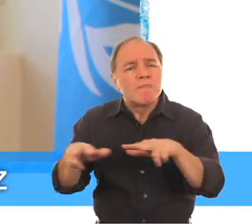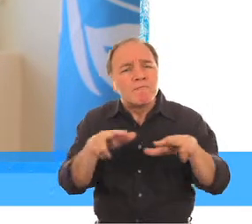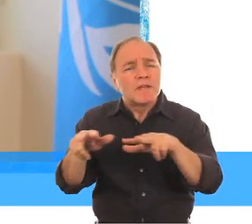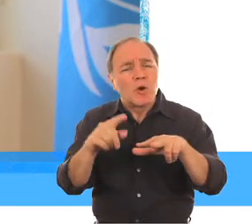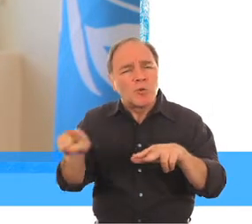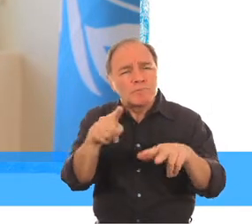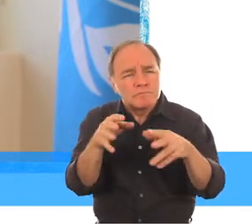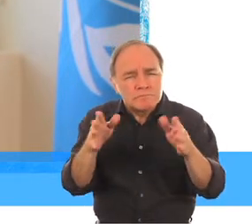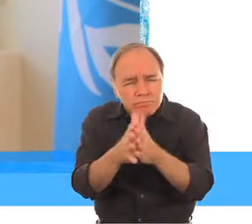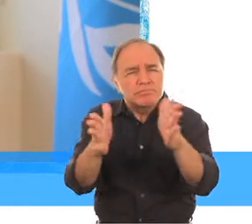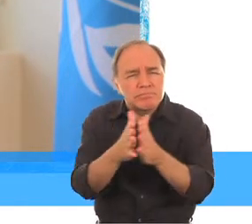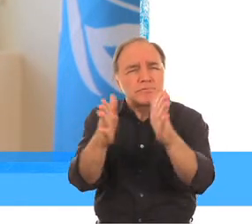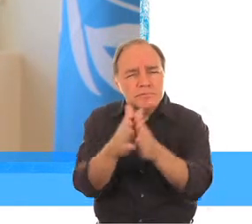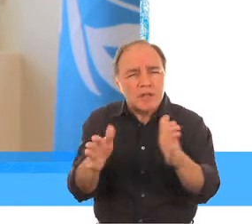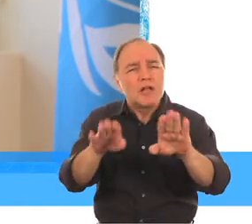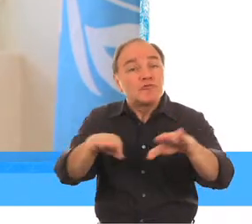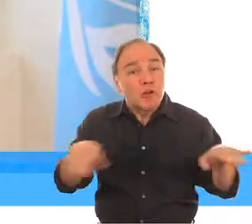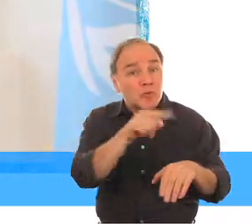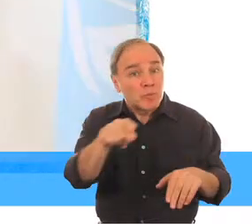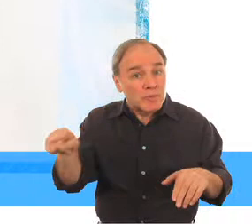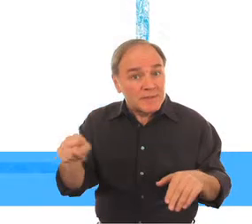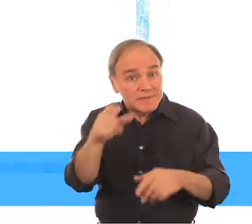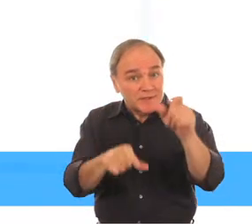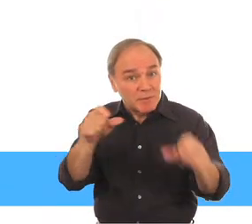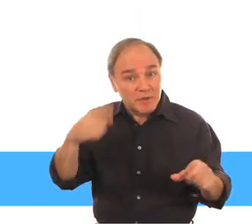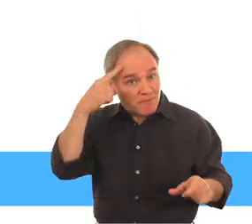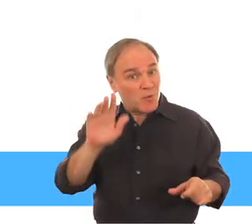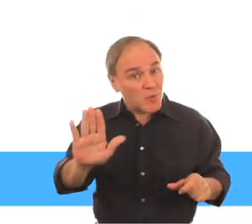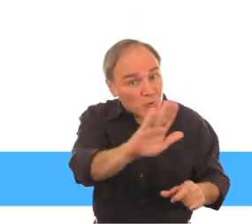vous pouvez appliquer ces connaissances à votre travail.